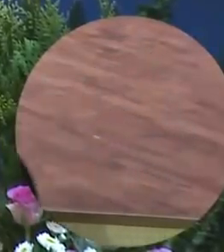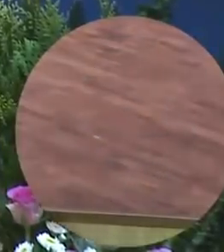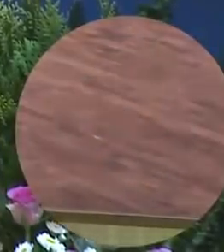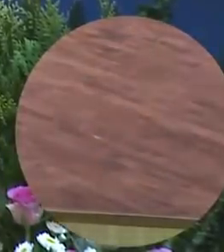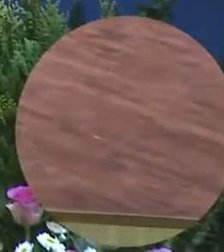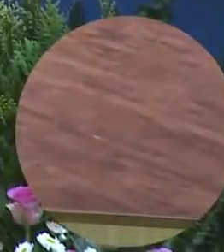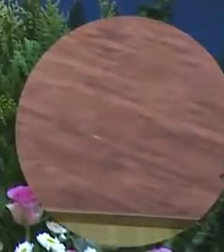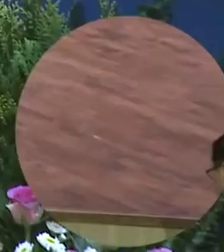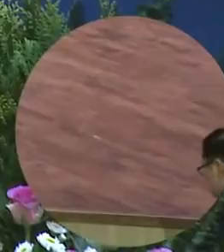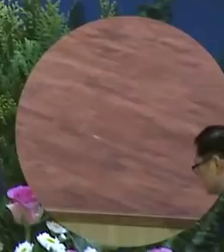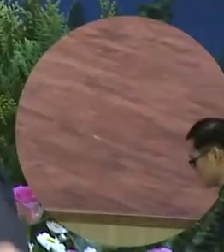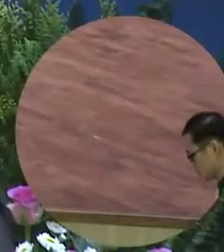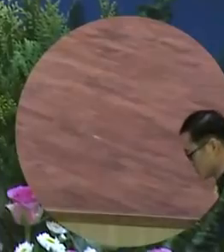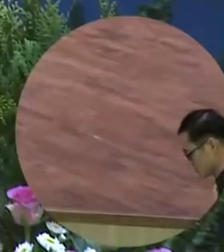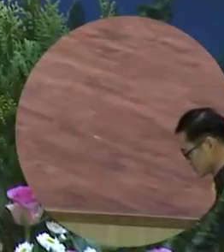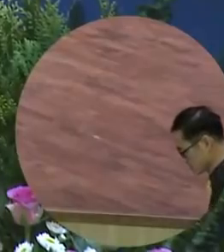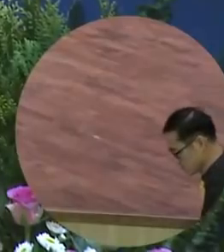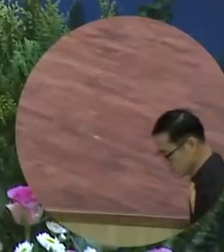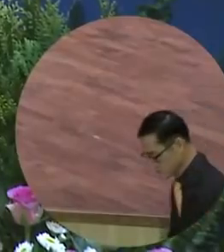찬양이었습니다.